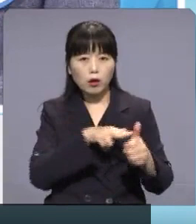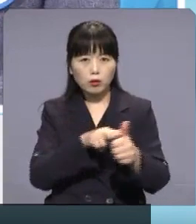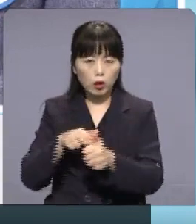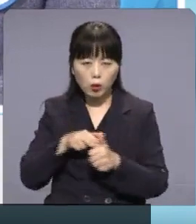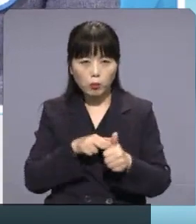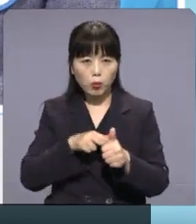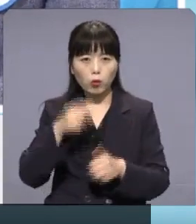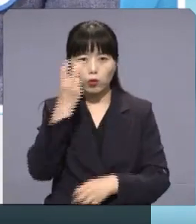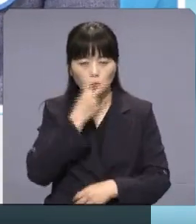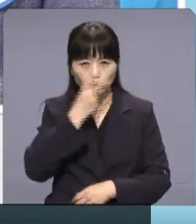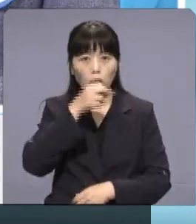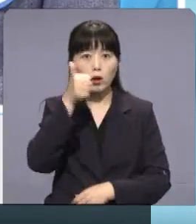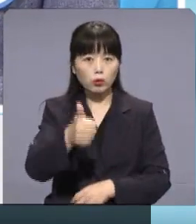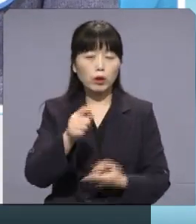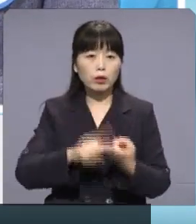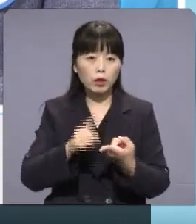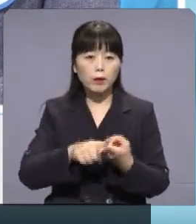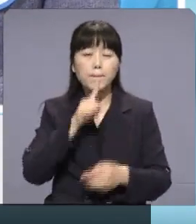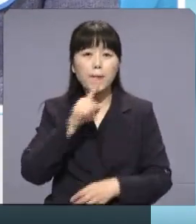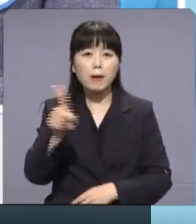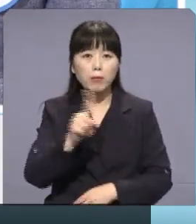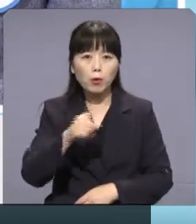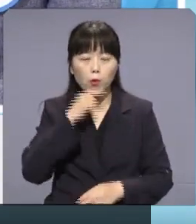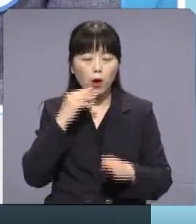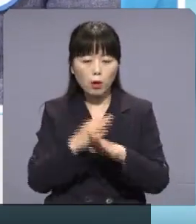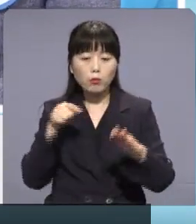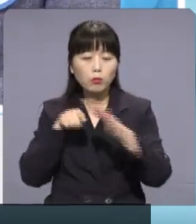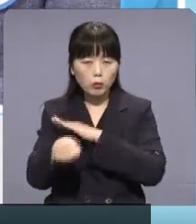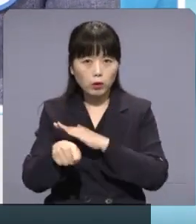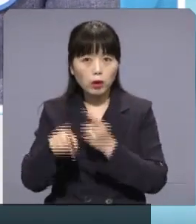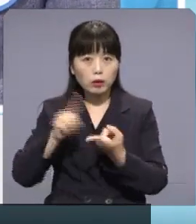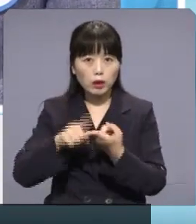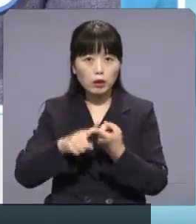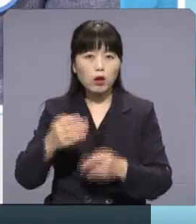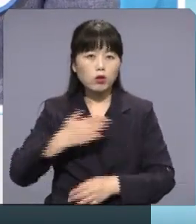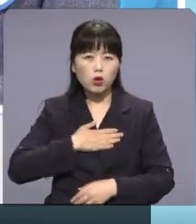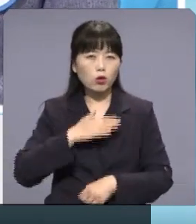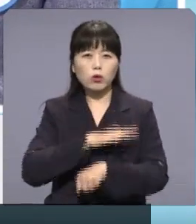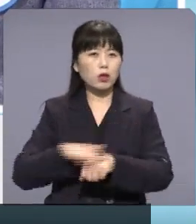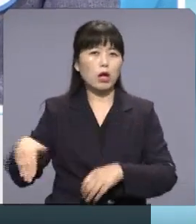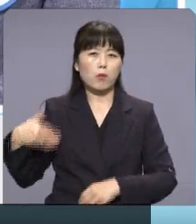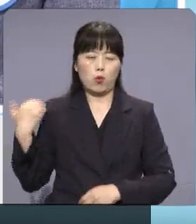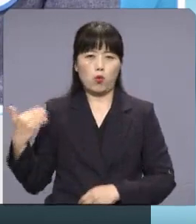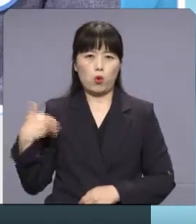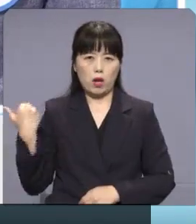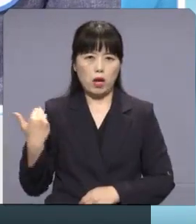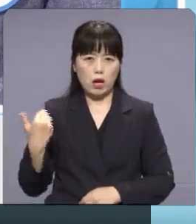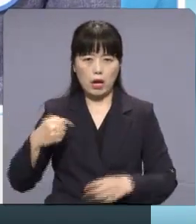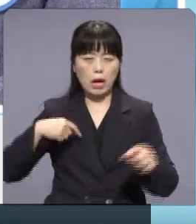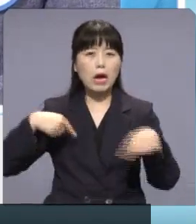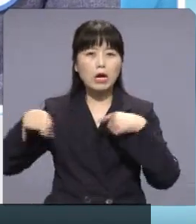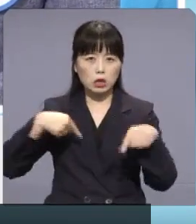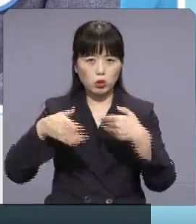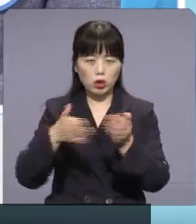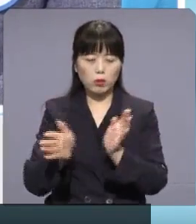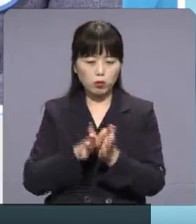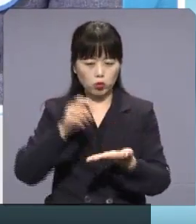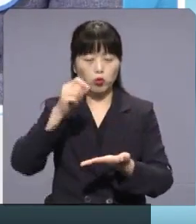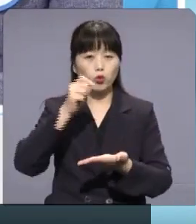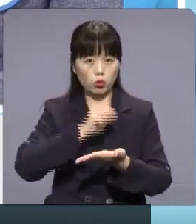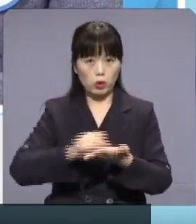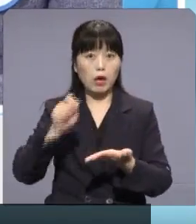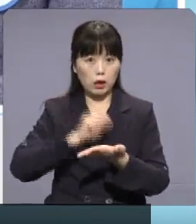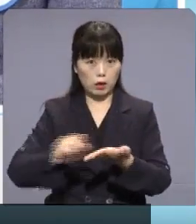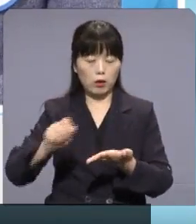해경정보수사국장은 뭐라고 했냐면 월북 발표 문안은 저는 잘 모르겠어요. 지휘부가 작성을 한 거